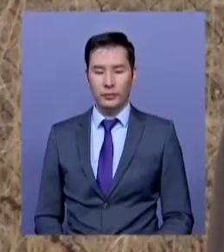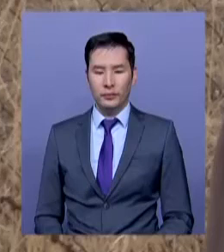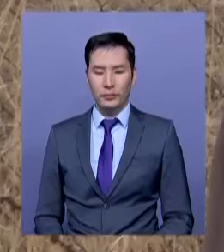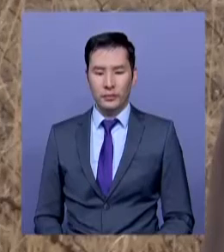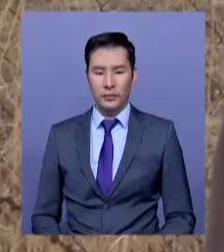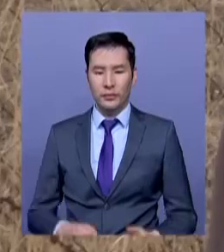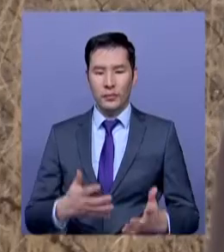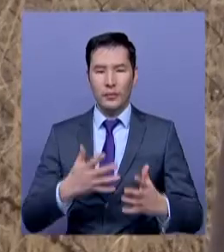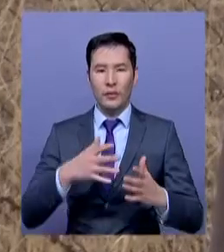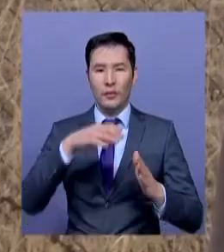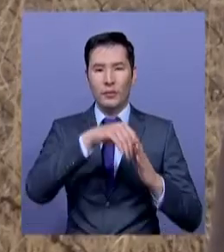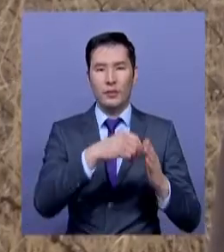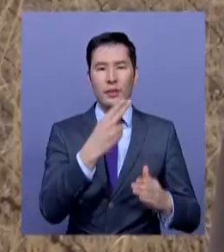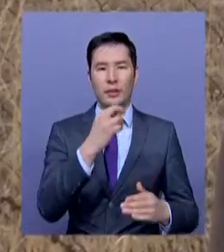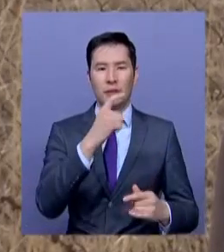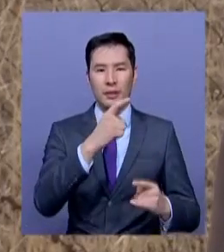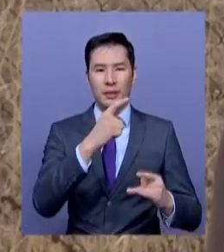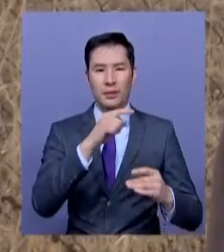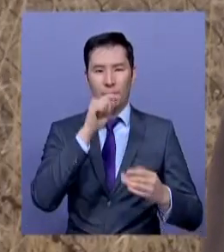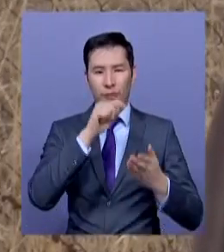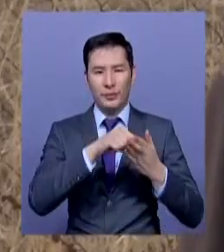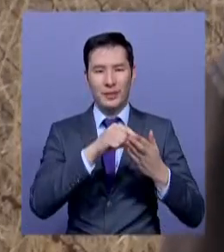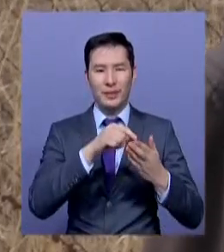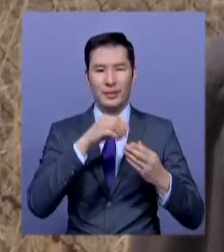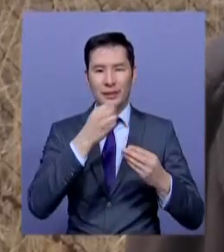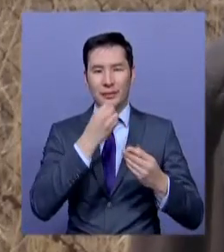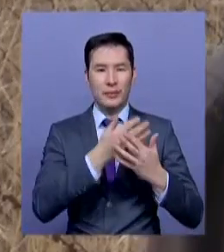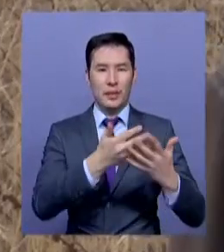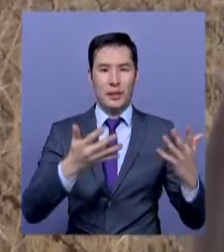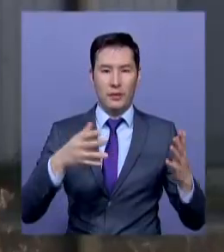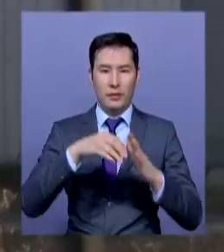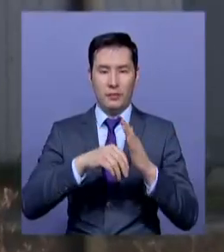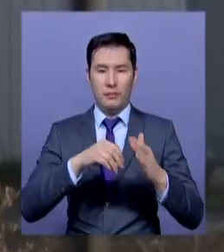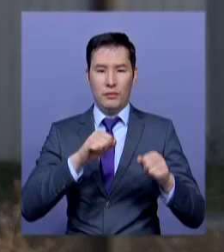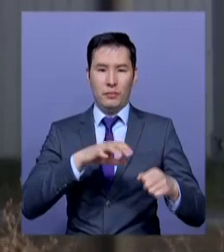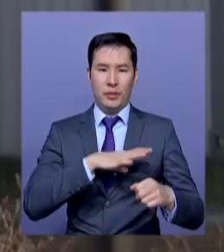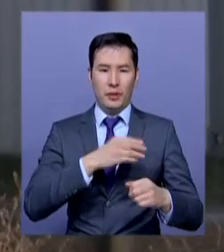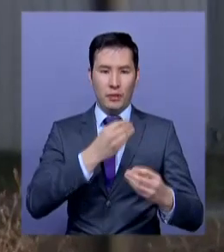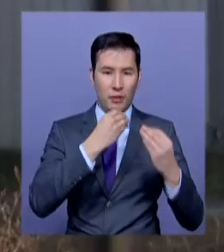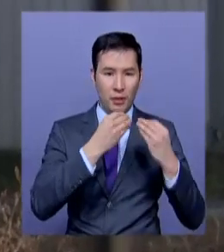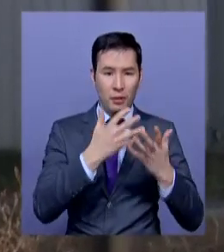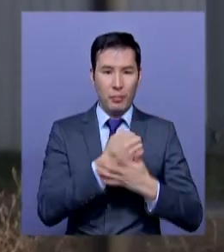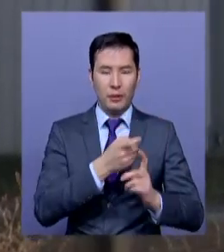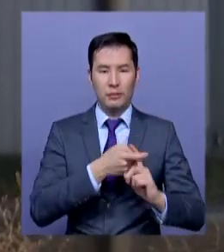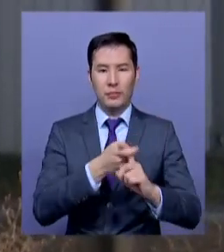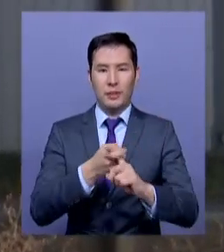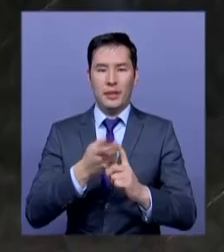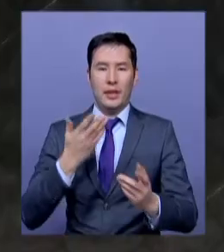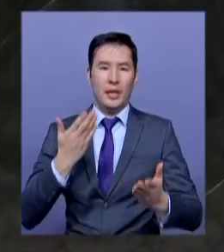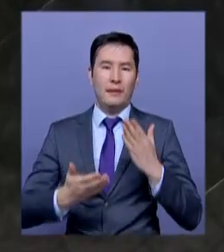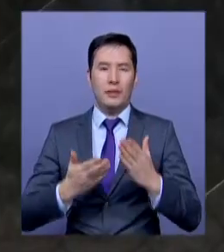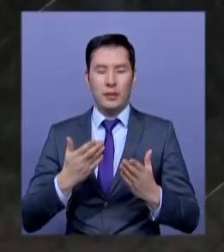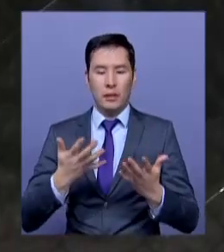жем дайындайтын цехтардың үстіне қонып кетуі мүмкін. Сондай жағдайларда жолуы мүмкін. Иә, бұл жам ғана. Індет ошағына